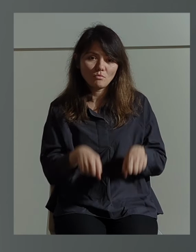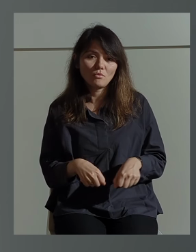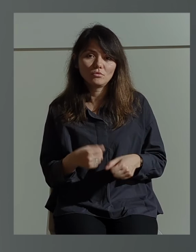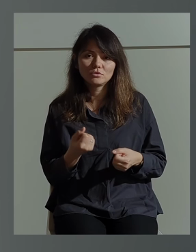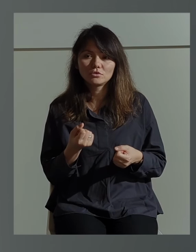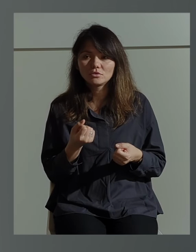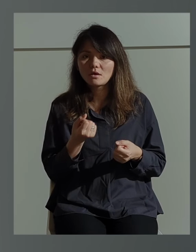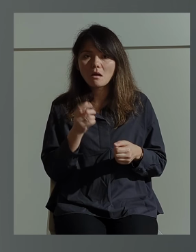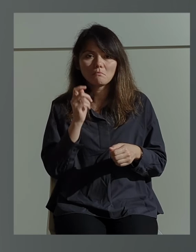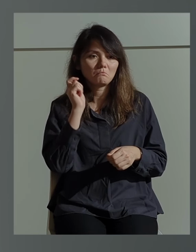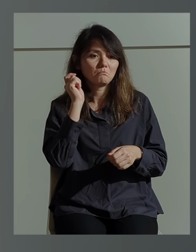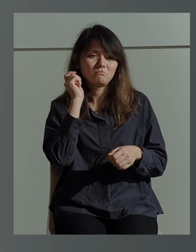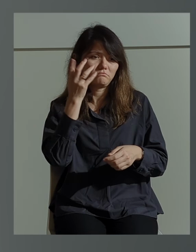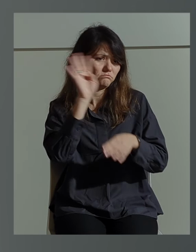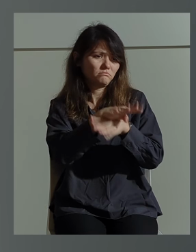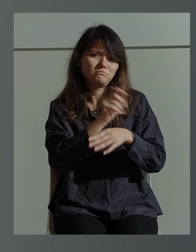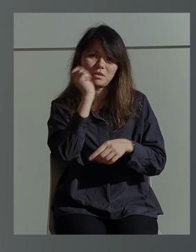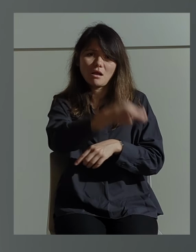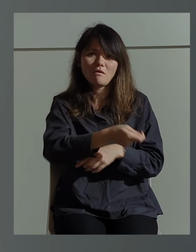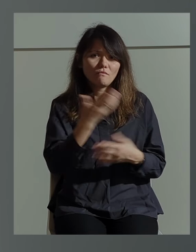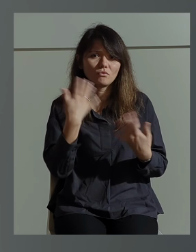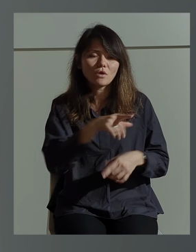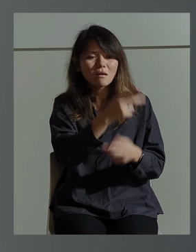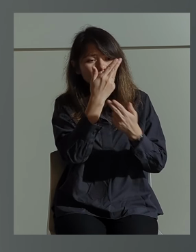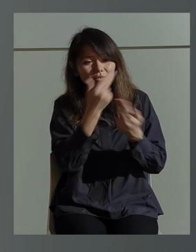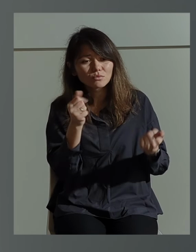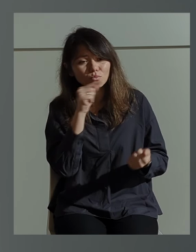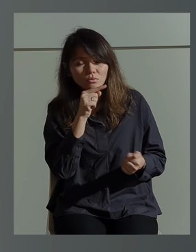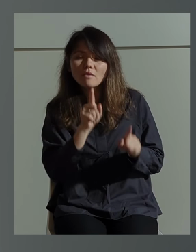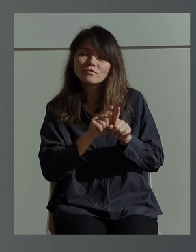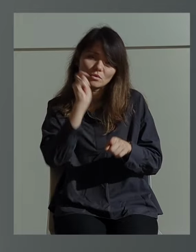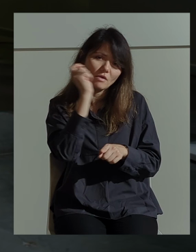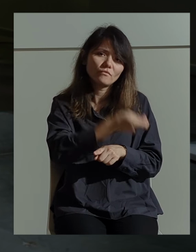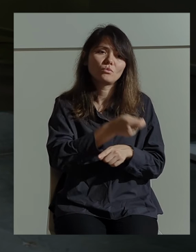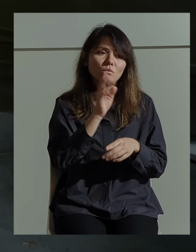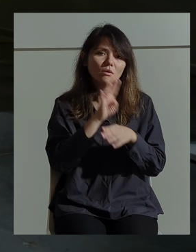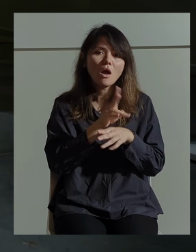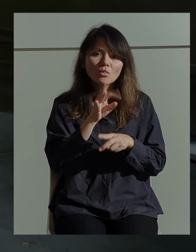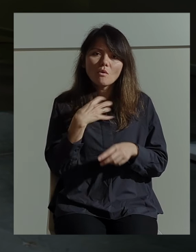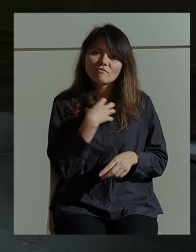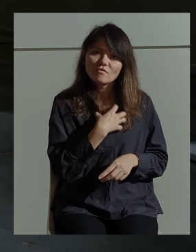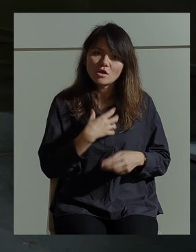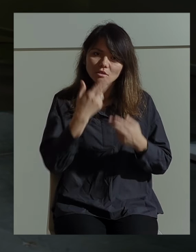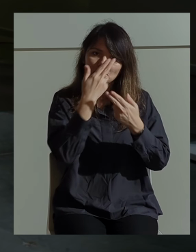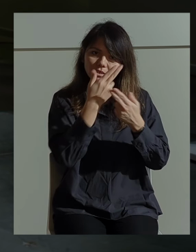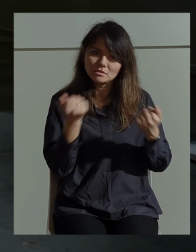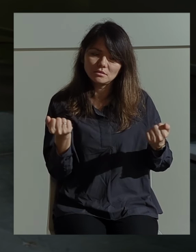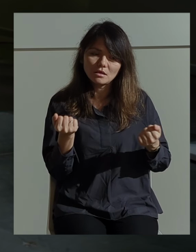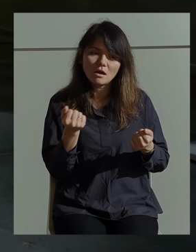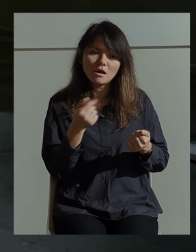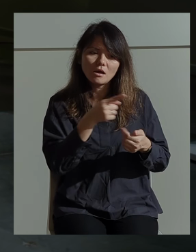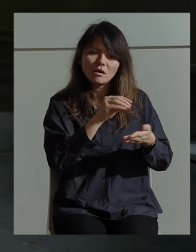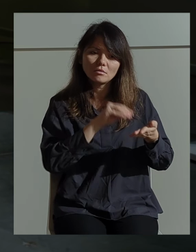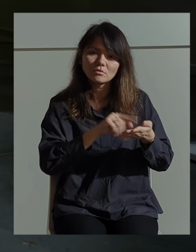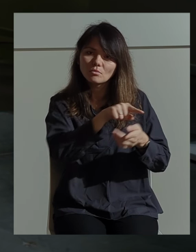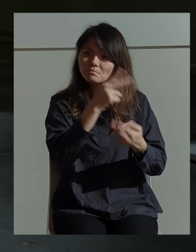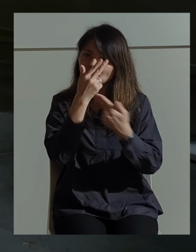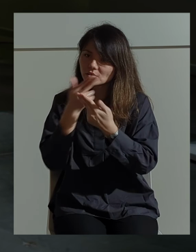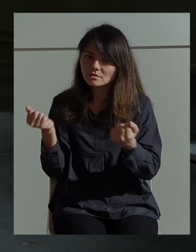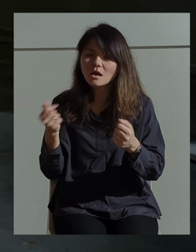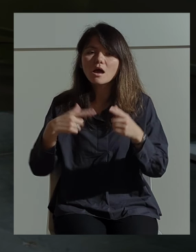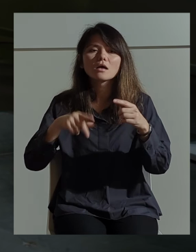приводить приговор в исполнение и без признания тут именно важно признание то есть чтобы мир обратно стал понятным